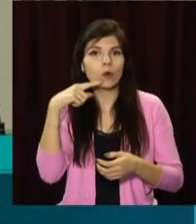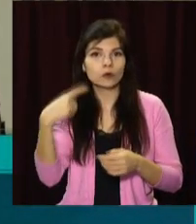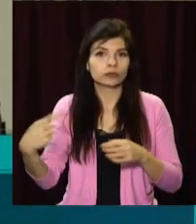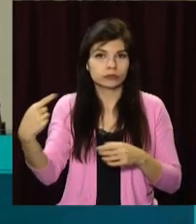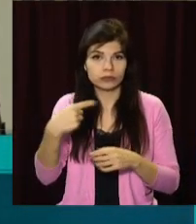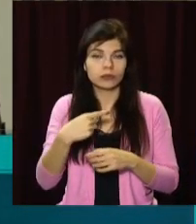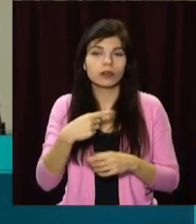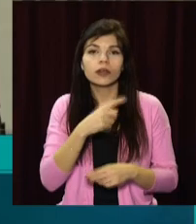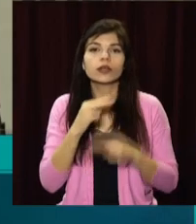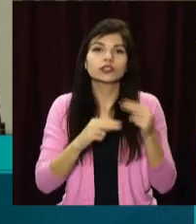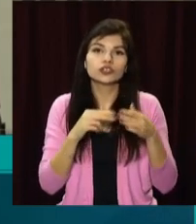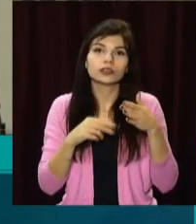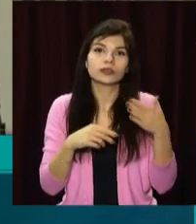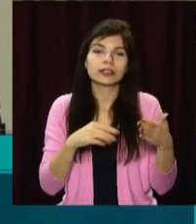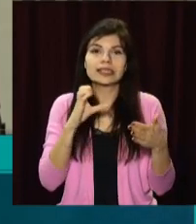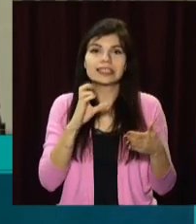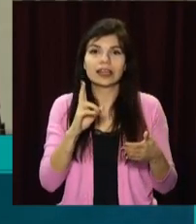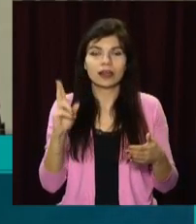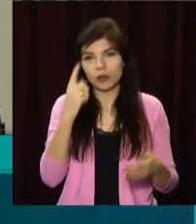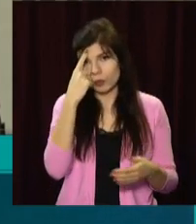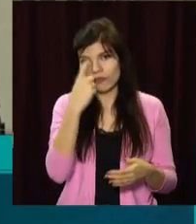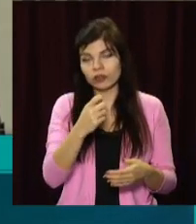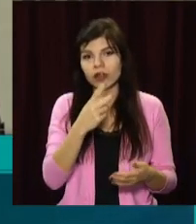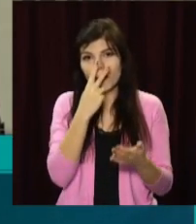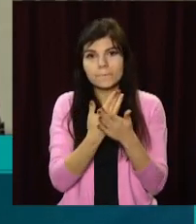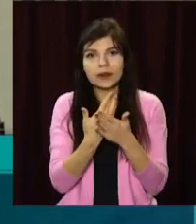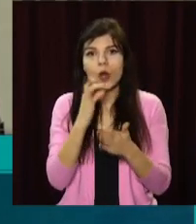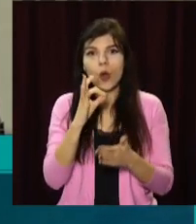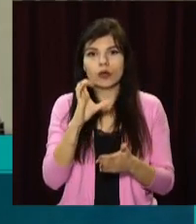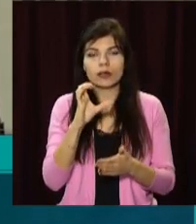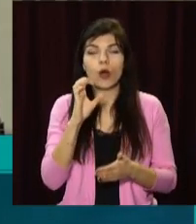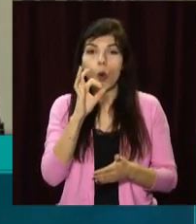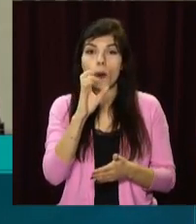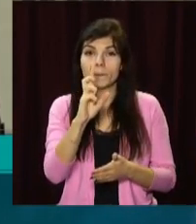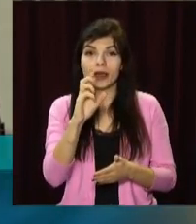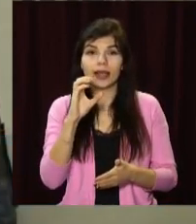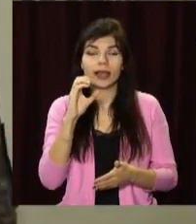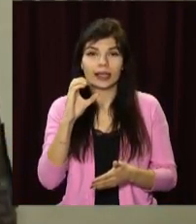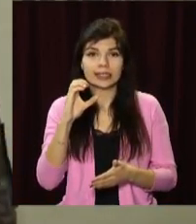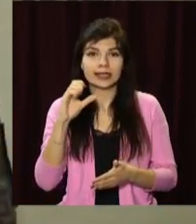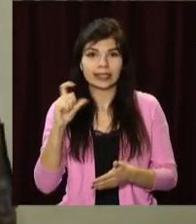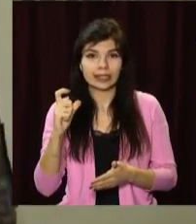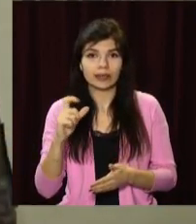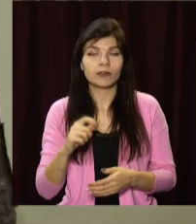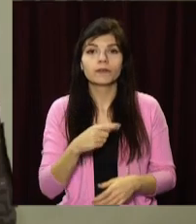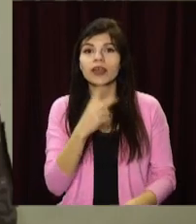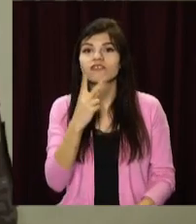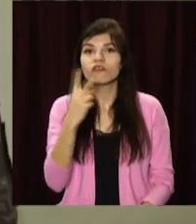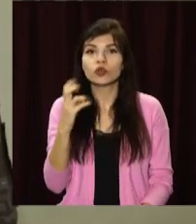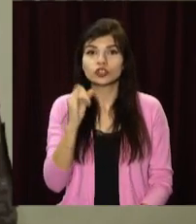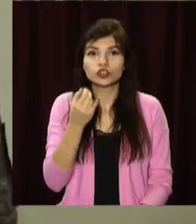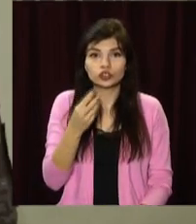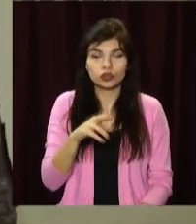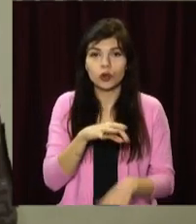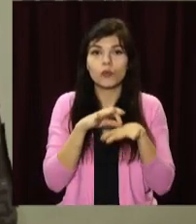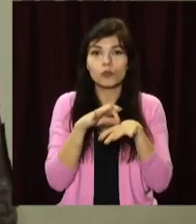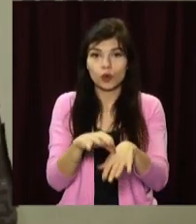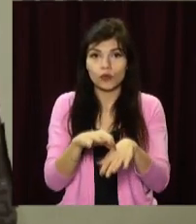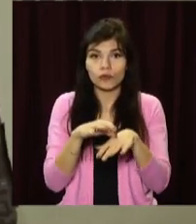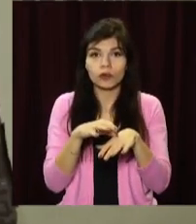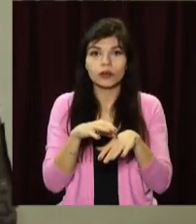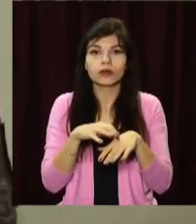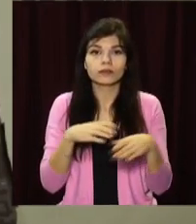відповідь. Про факти порушення режиму припинення вогню через українську сторону СЦКК повідомлено представників ОБСЄ. Від початку поточної